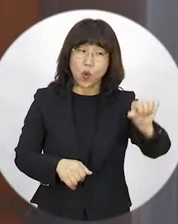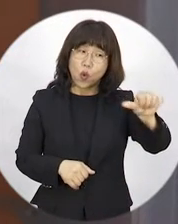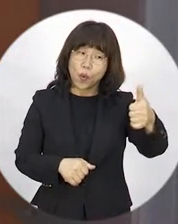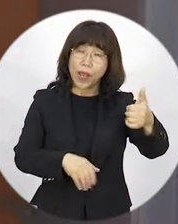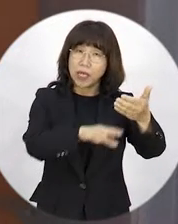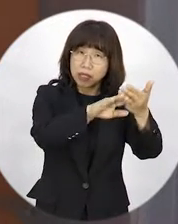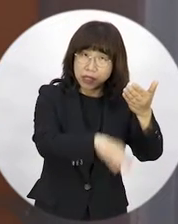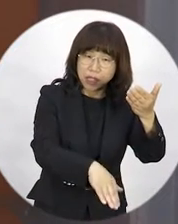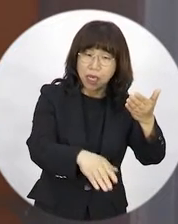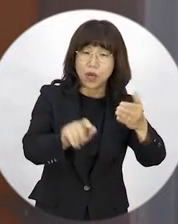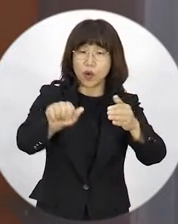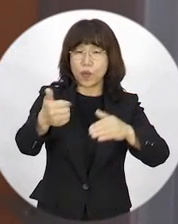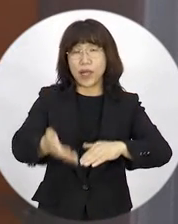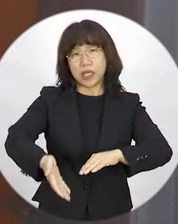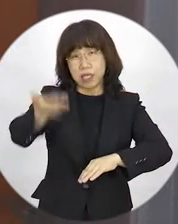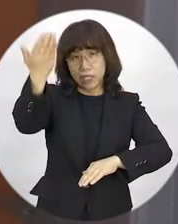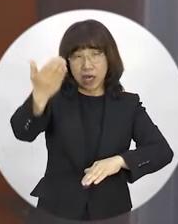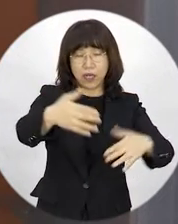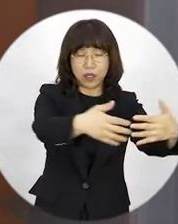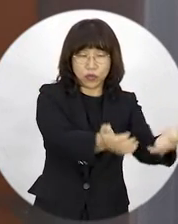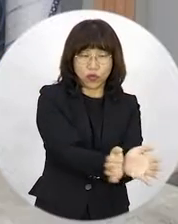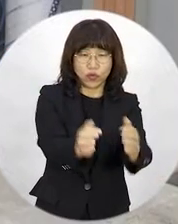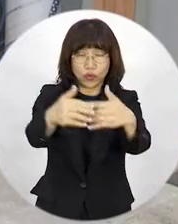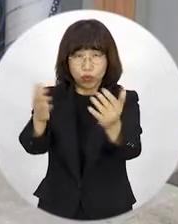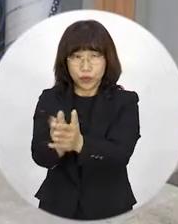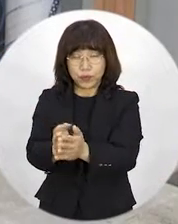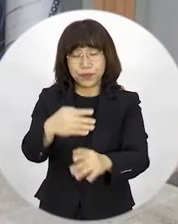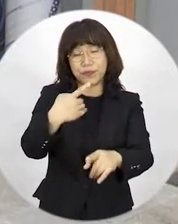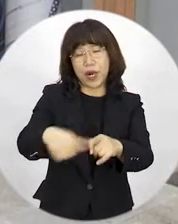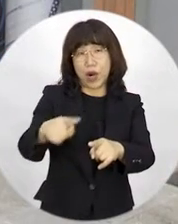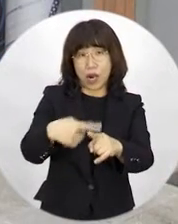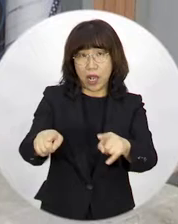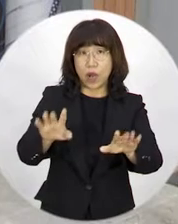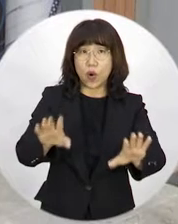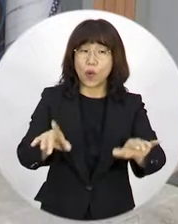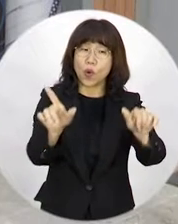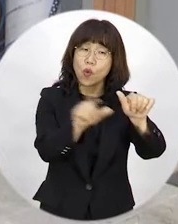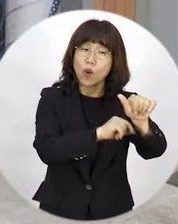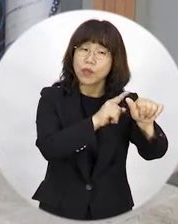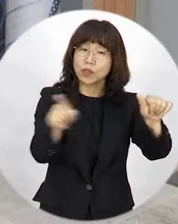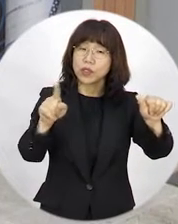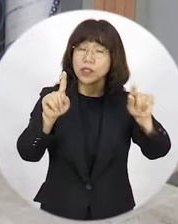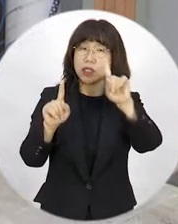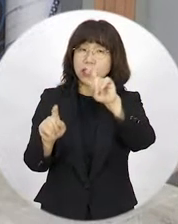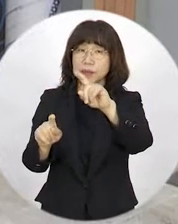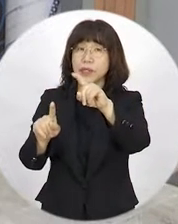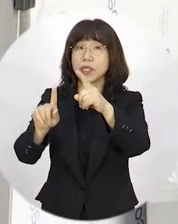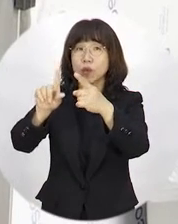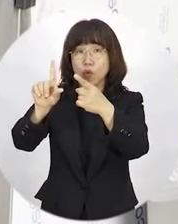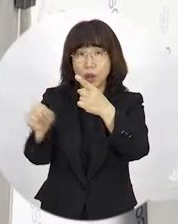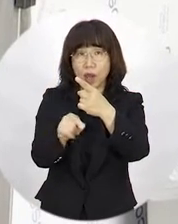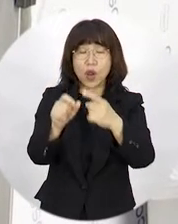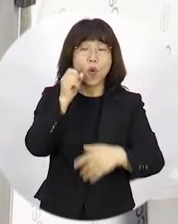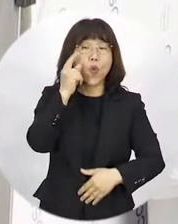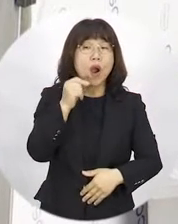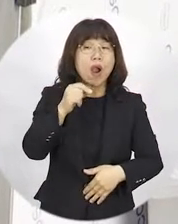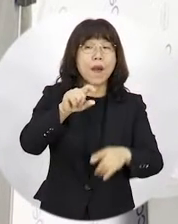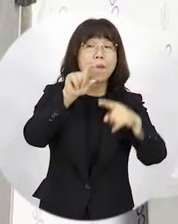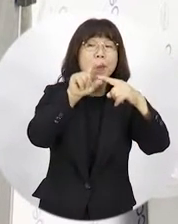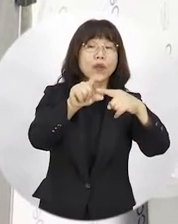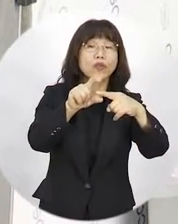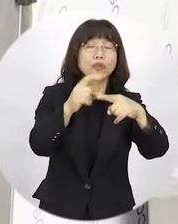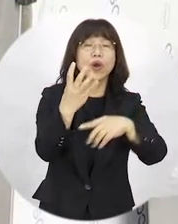미만과 500 가고 이상주 그룹으로 나누어 평가가 진행됩니다 올해 5월부터 11월까지 의 월평균